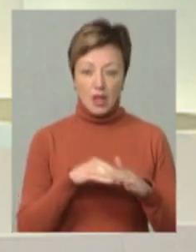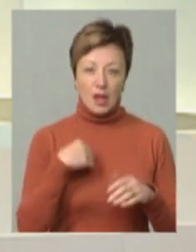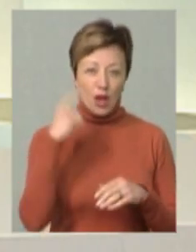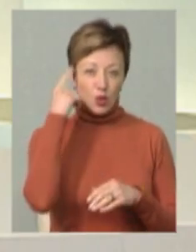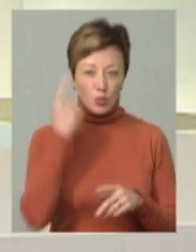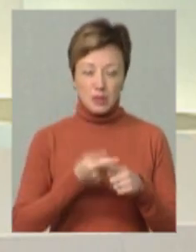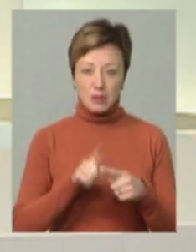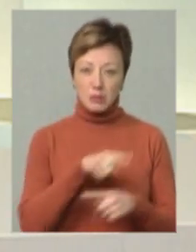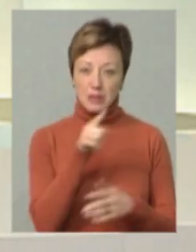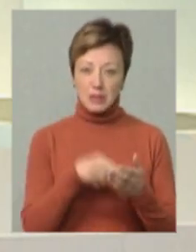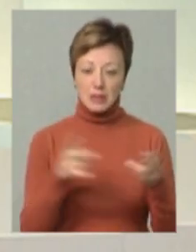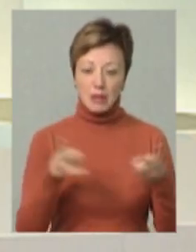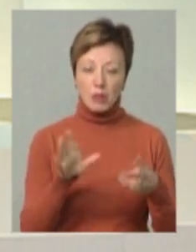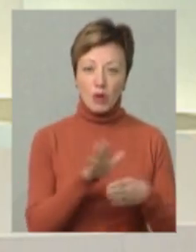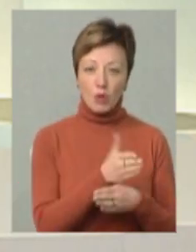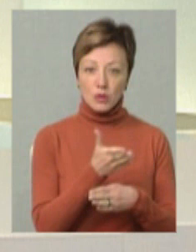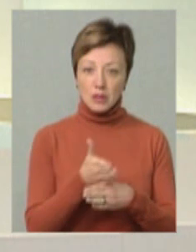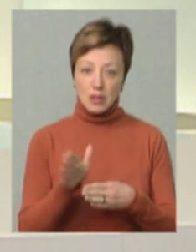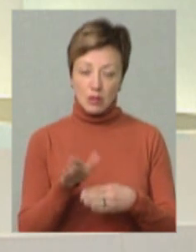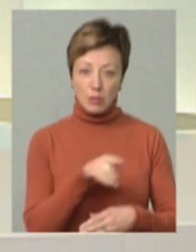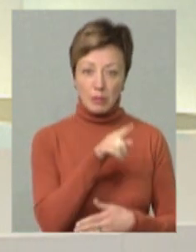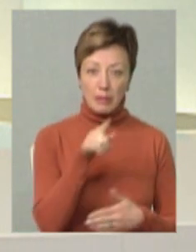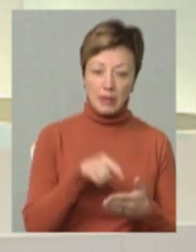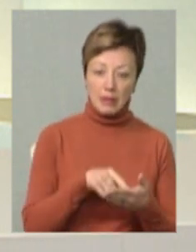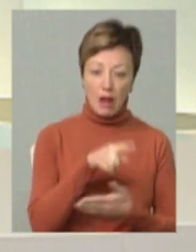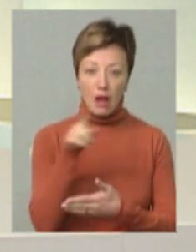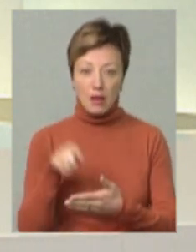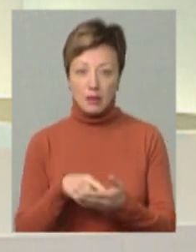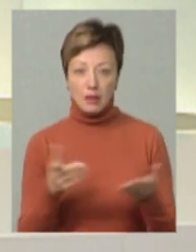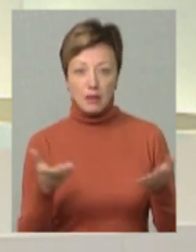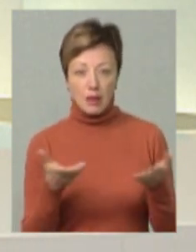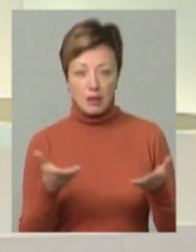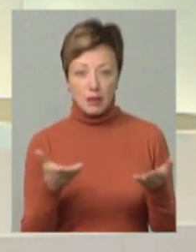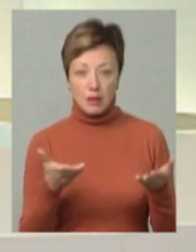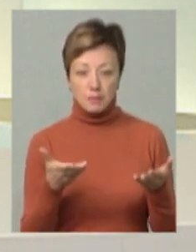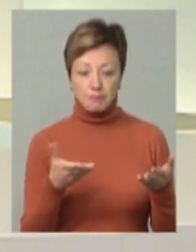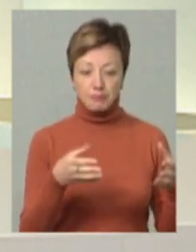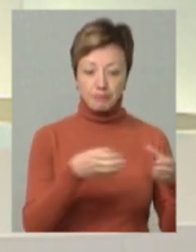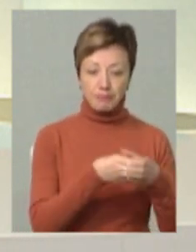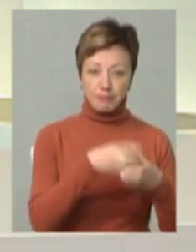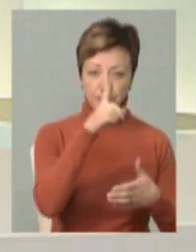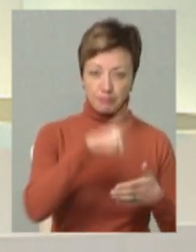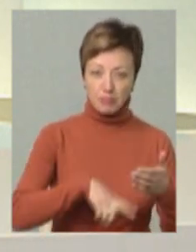питання треба розділити по питаннях, які парафії